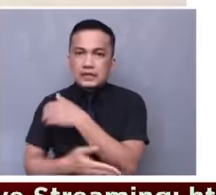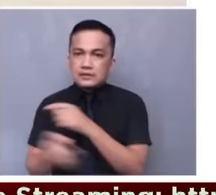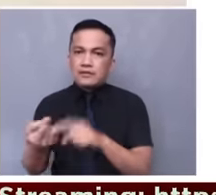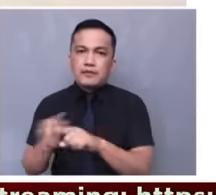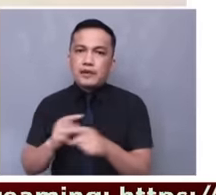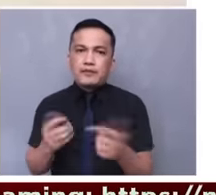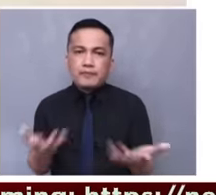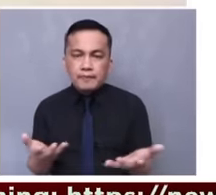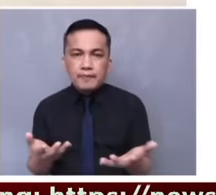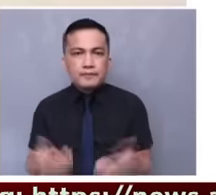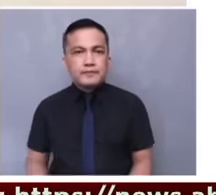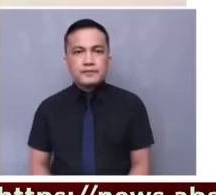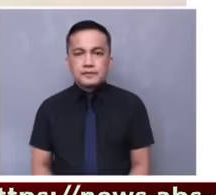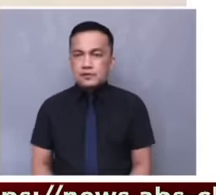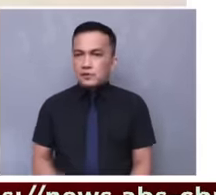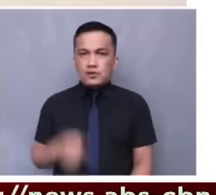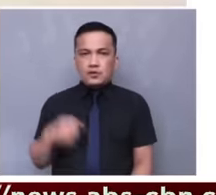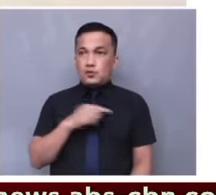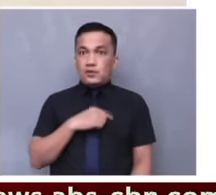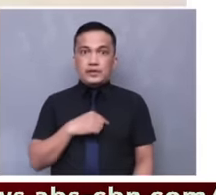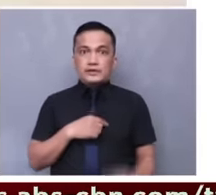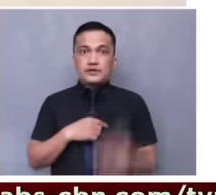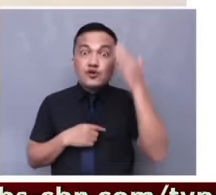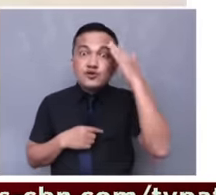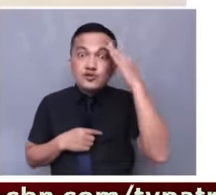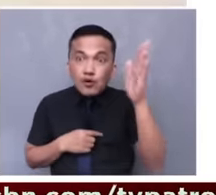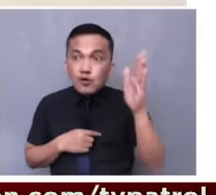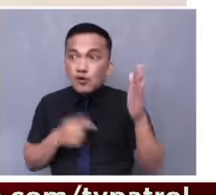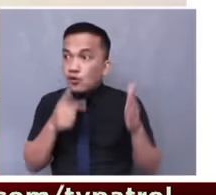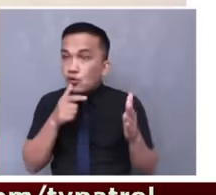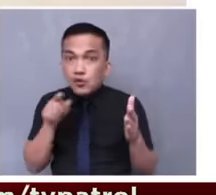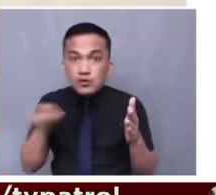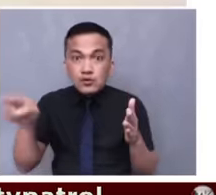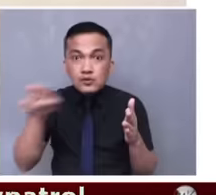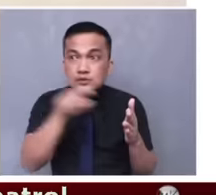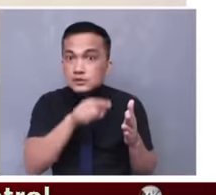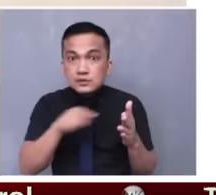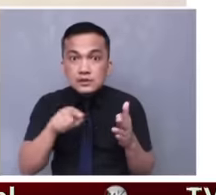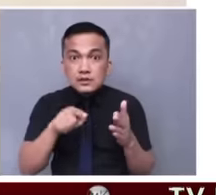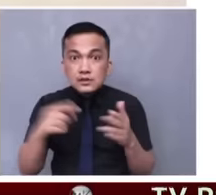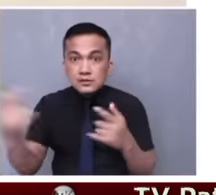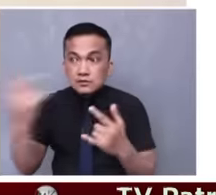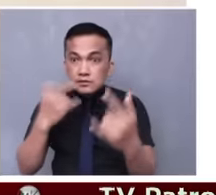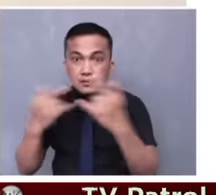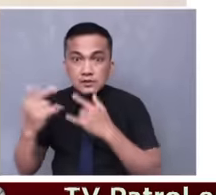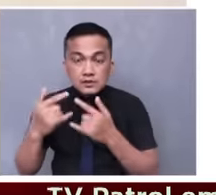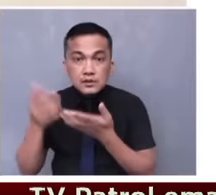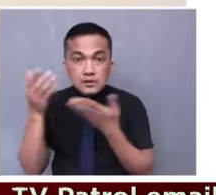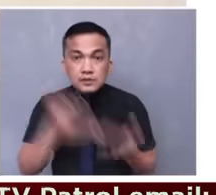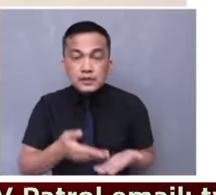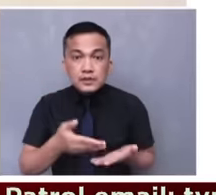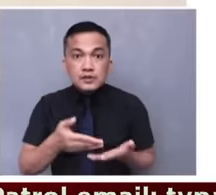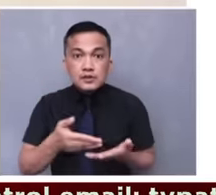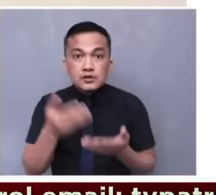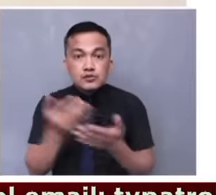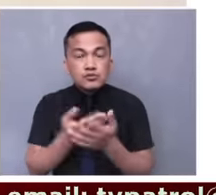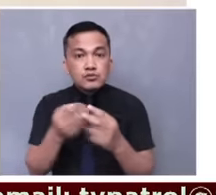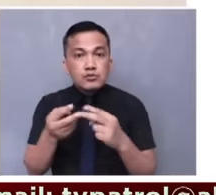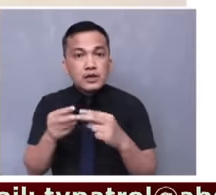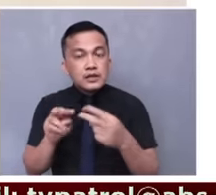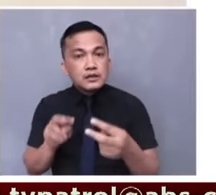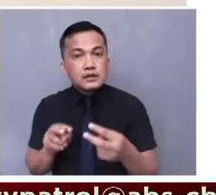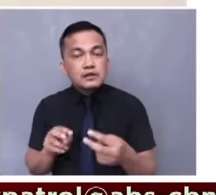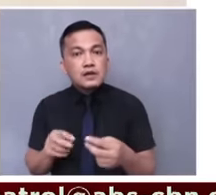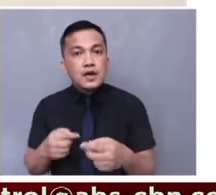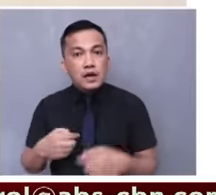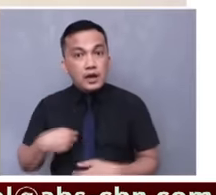do not actually know who among the travelers will actually carry this new variant. So I think it